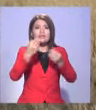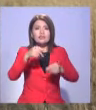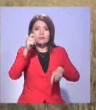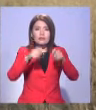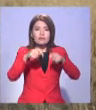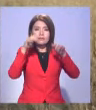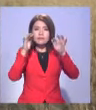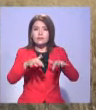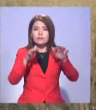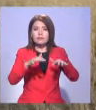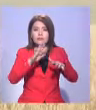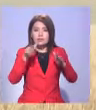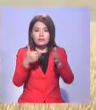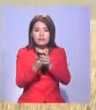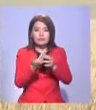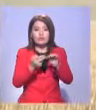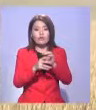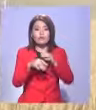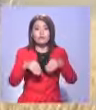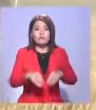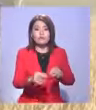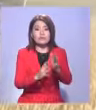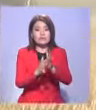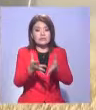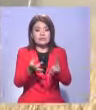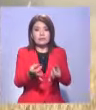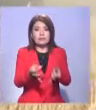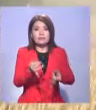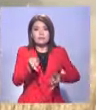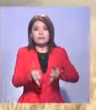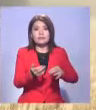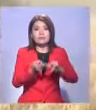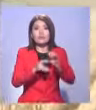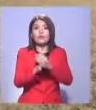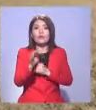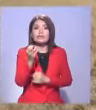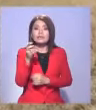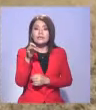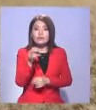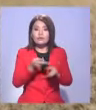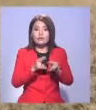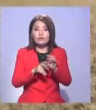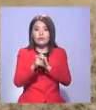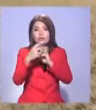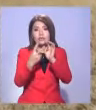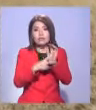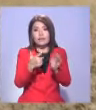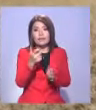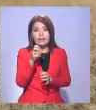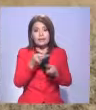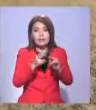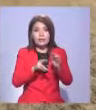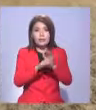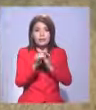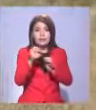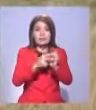шаруалар зардап шегіп отыр. Балшықтан егістікке жақындау мүмкін емес. Александр Шимадановтың шаруашылығы 17 мың гектарға егілген бидай мен арпаның